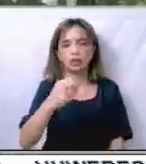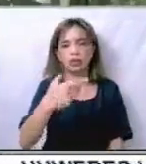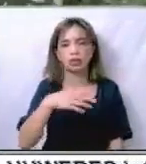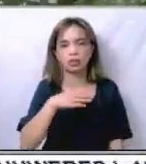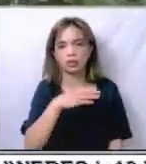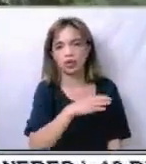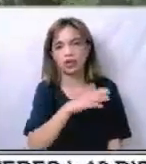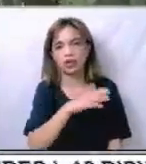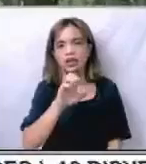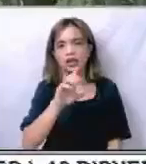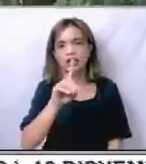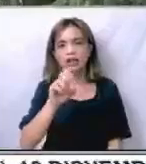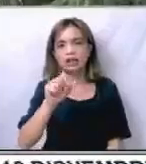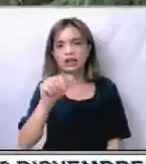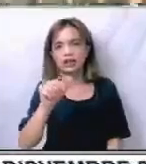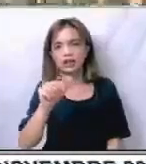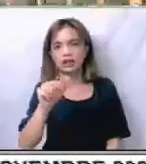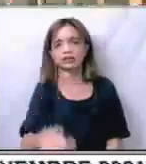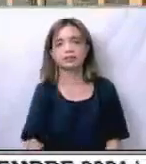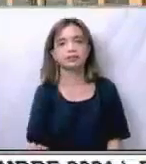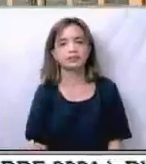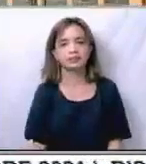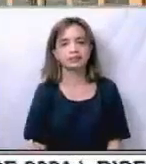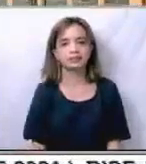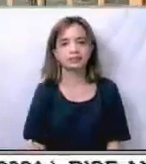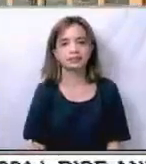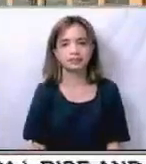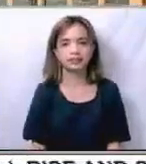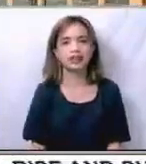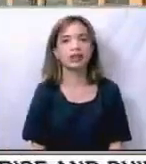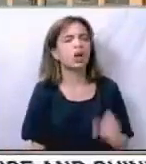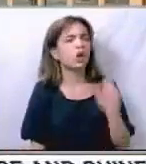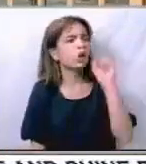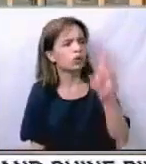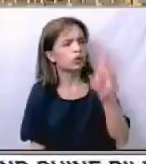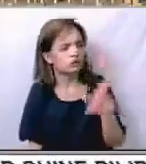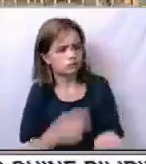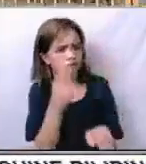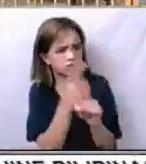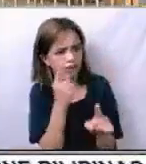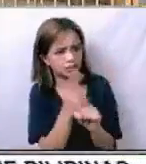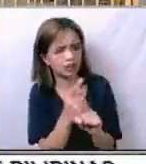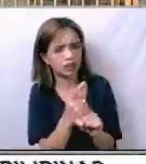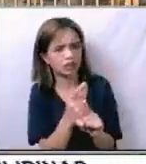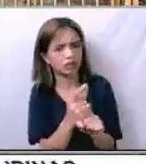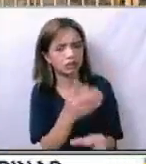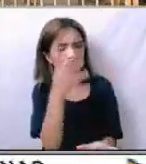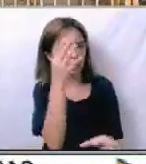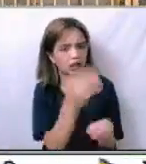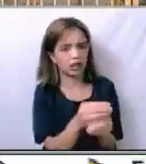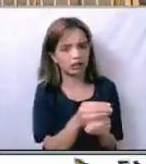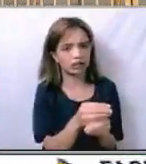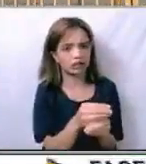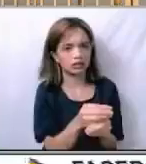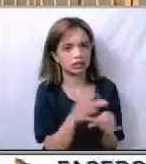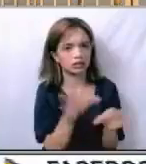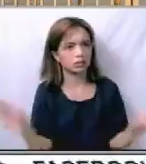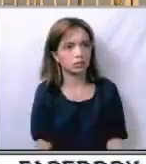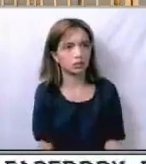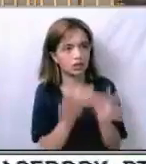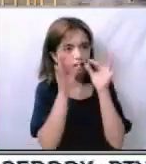EDSA at Elliptical. Dayan? Okay, so Clizel, tama ba nagdagdag ba ng misa